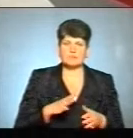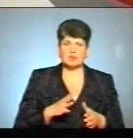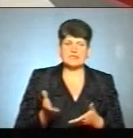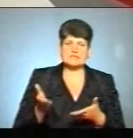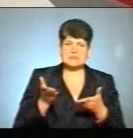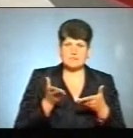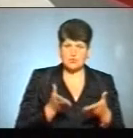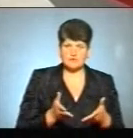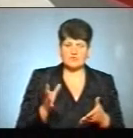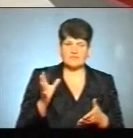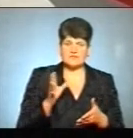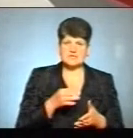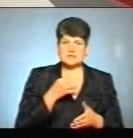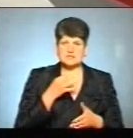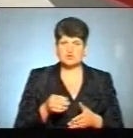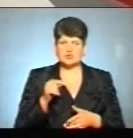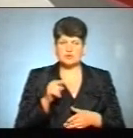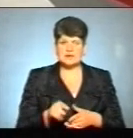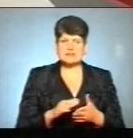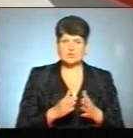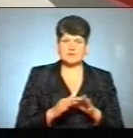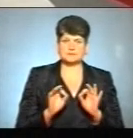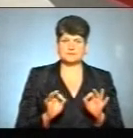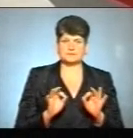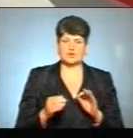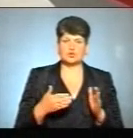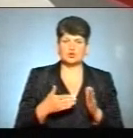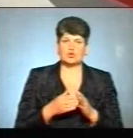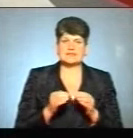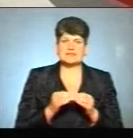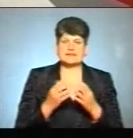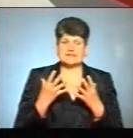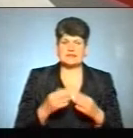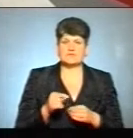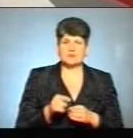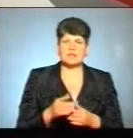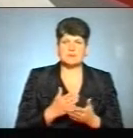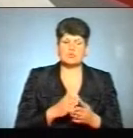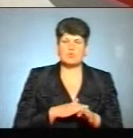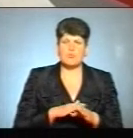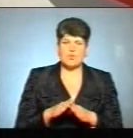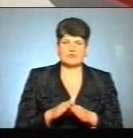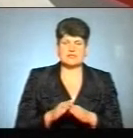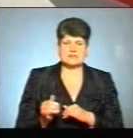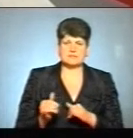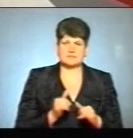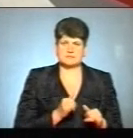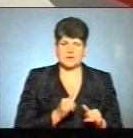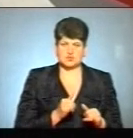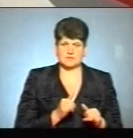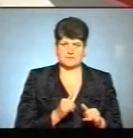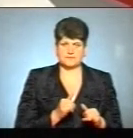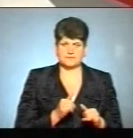нараду, вони всі запевнили, що в них ситуація стабільна. Тобто, до 10 днів вони, як мінімум, мають повне забезпечення при найгіршій розв'язці